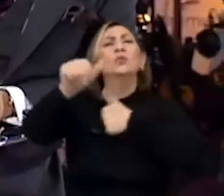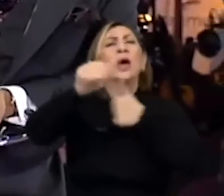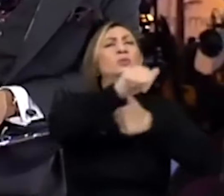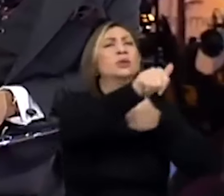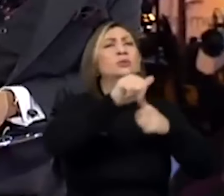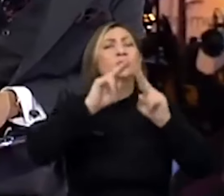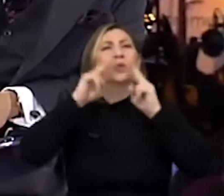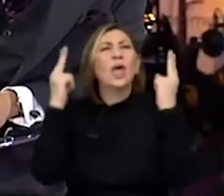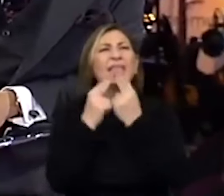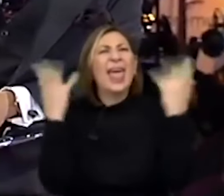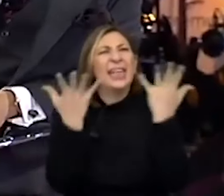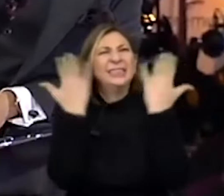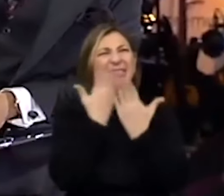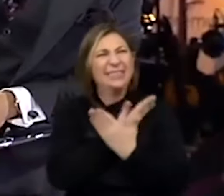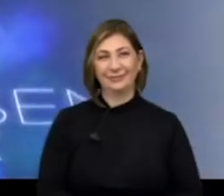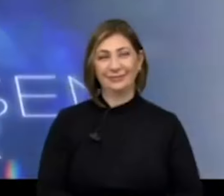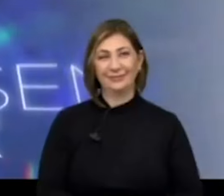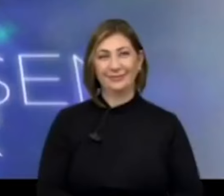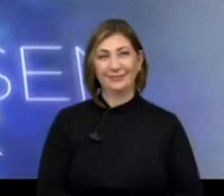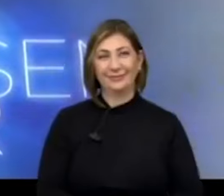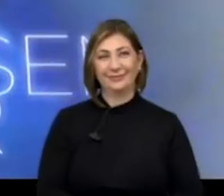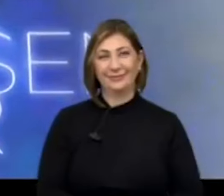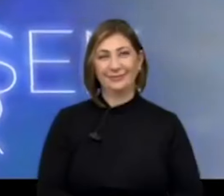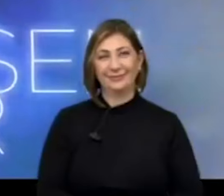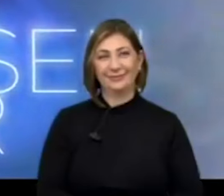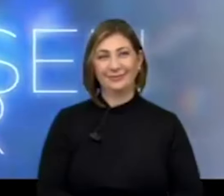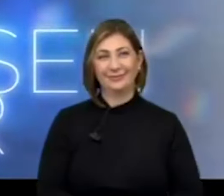uzaktan. Dünyanın tamam. En iyi sevişen aktörü uzaktan.